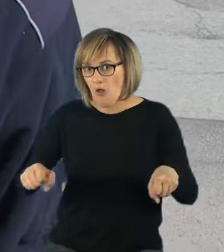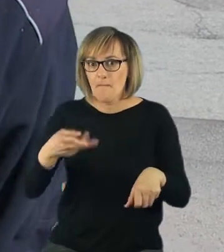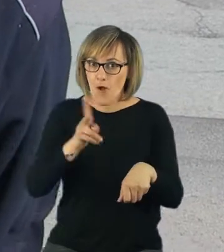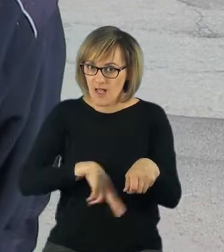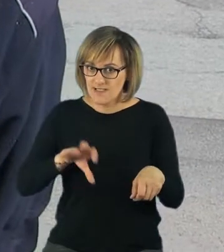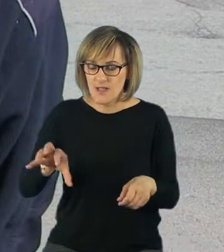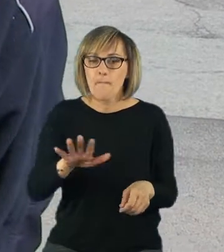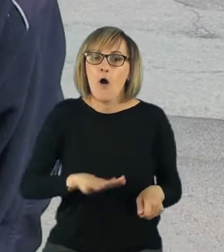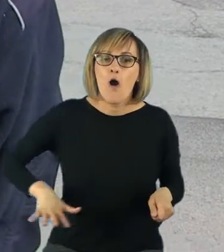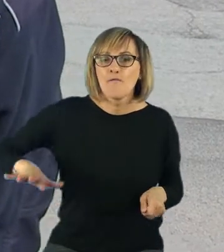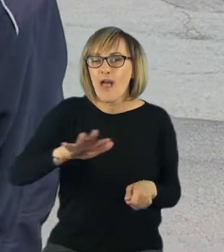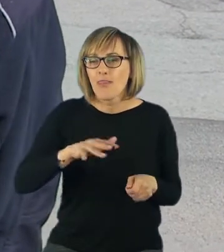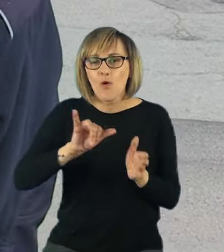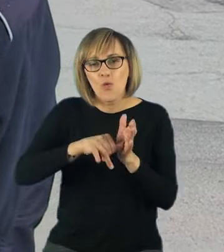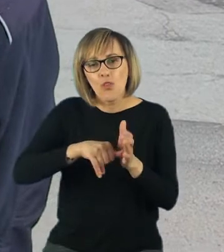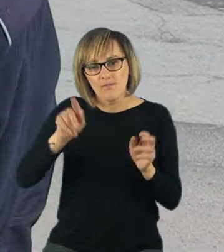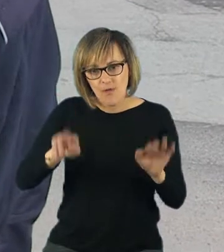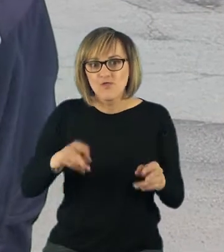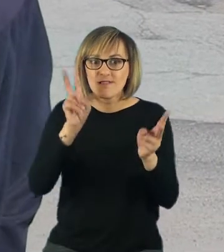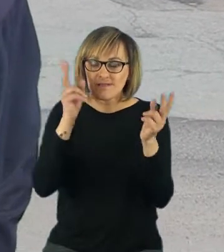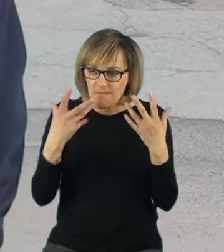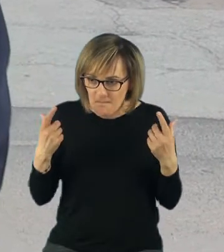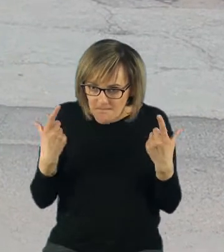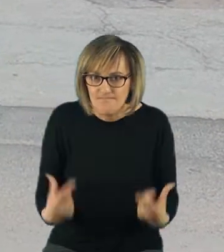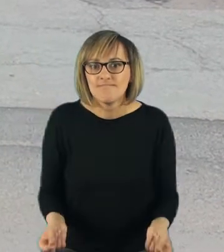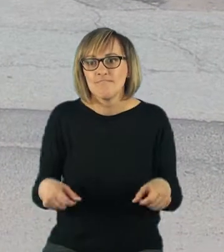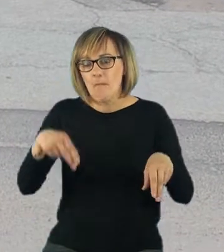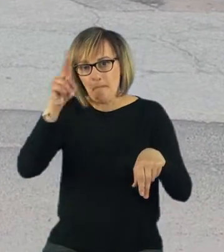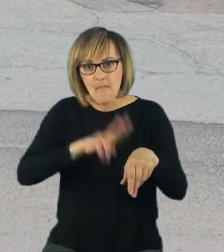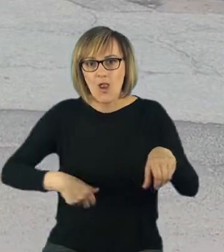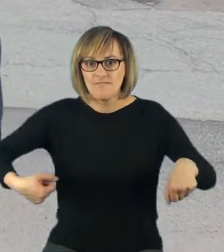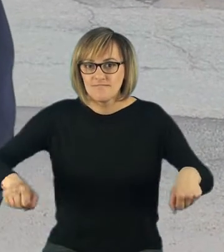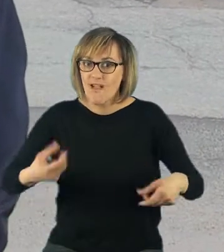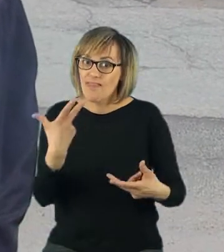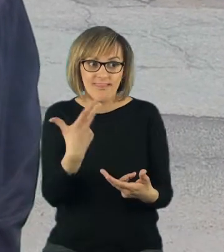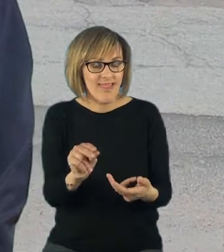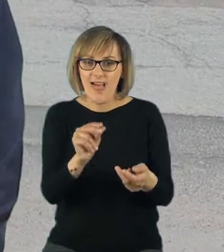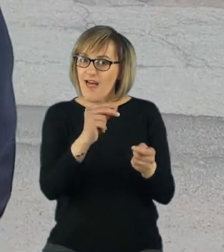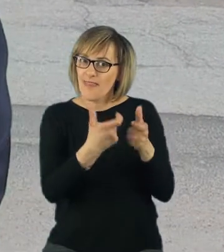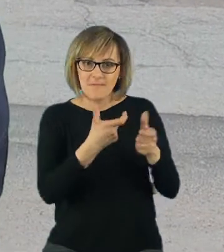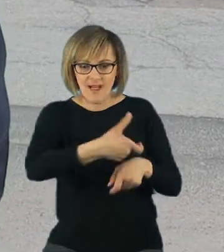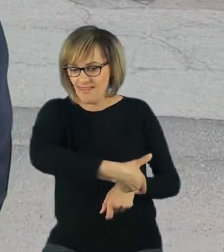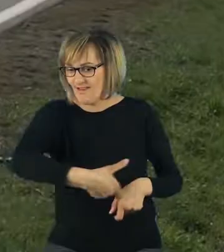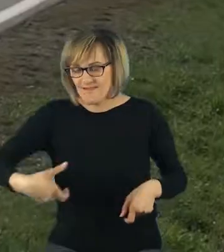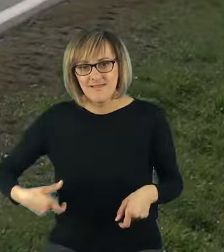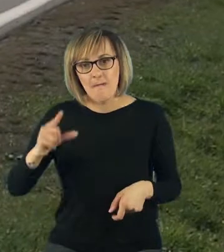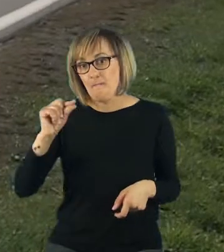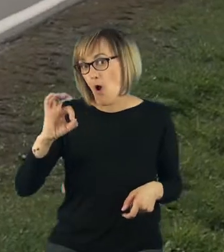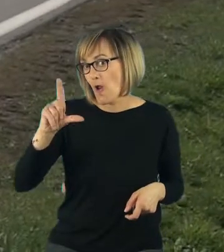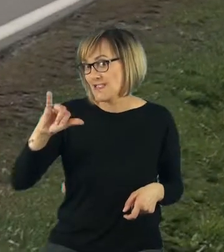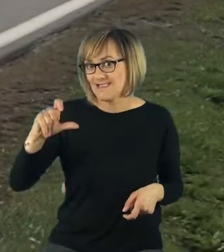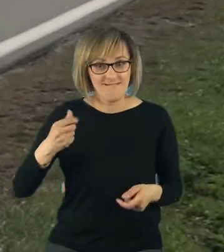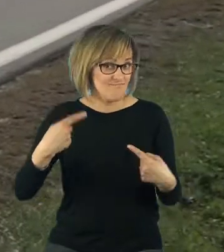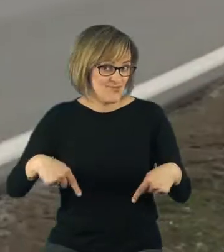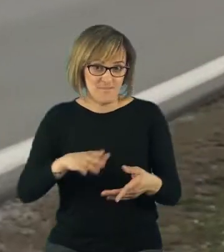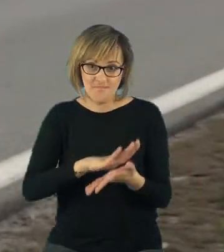na drogach powiatu kutnowskiego można już również spotkać policjantów na motorach nieoznakowanych, którzy będą pilnować porządku na